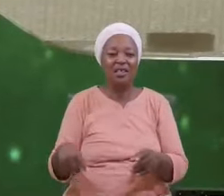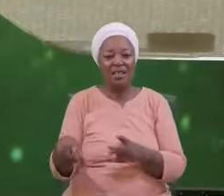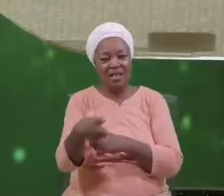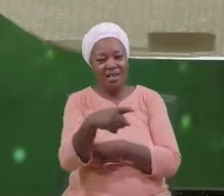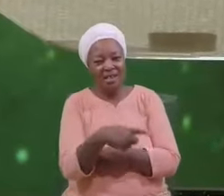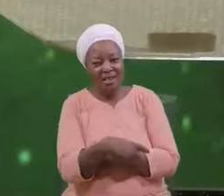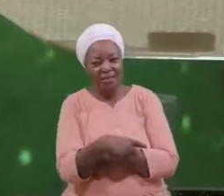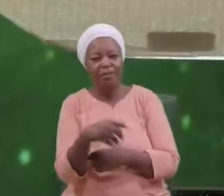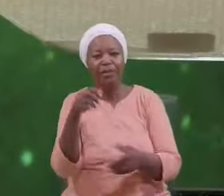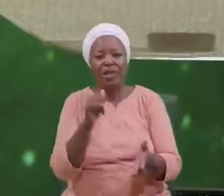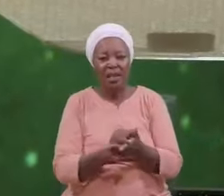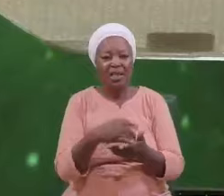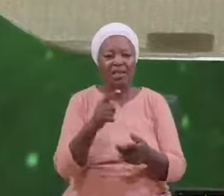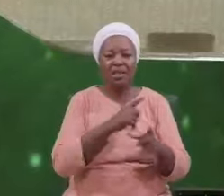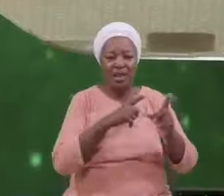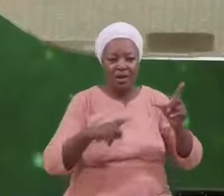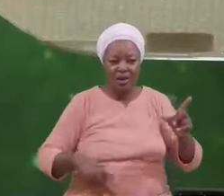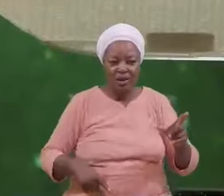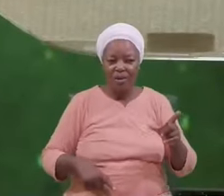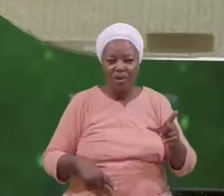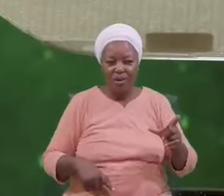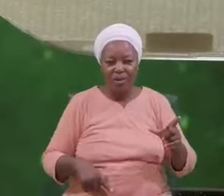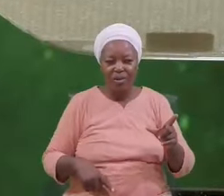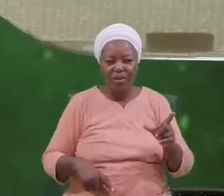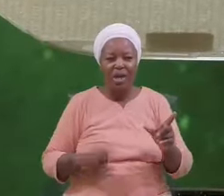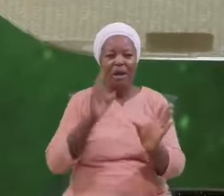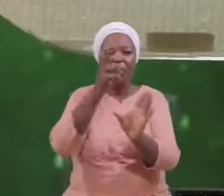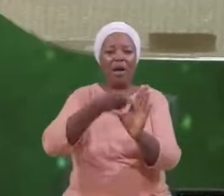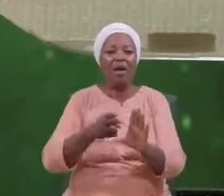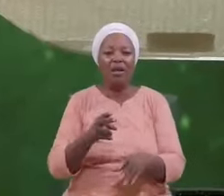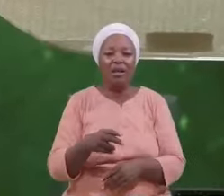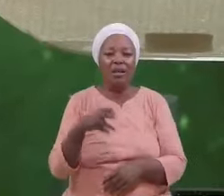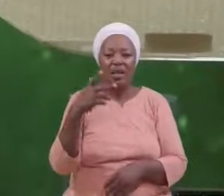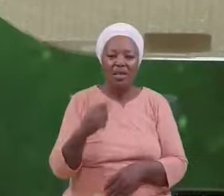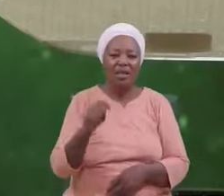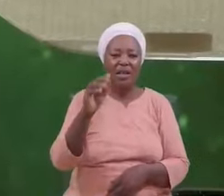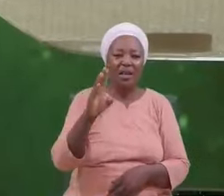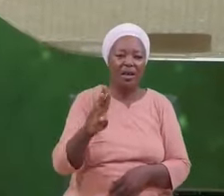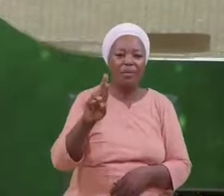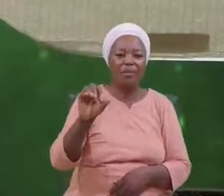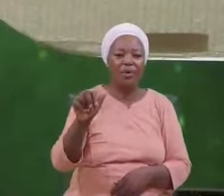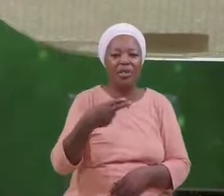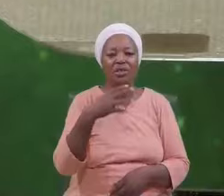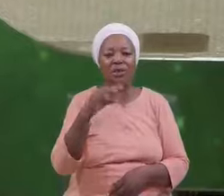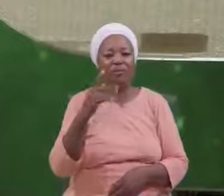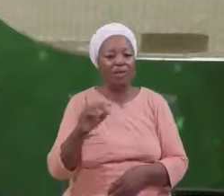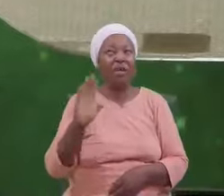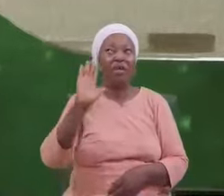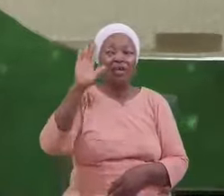Lorsque l'Éternel bandera la blessure de son peuple et qu'il